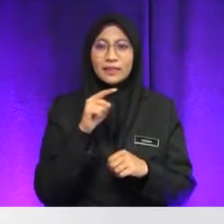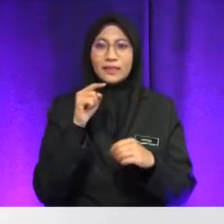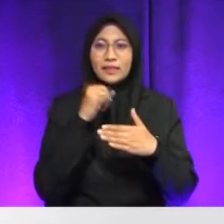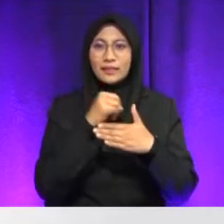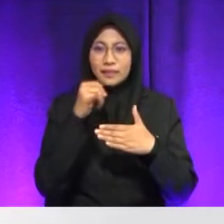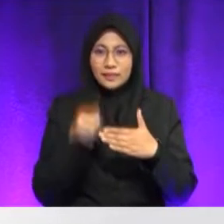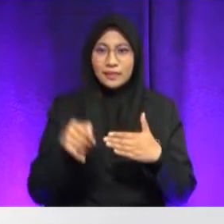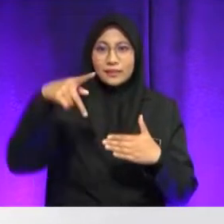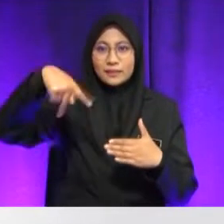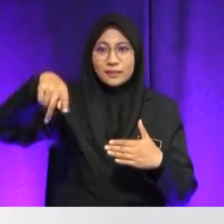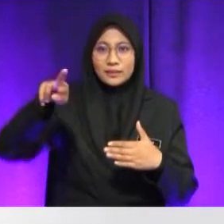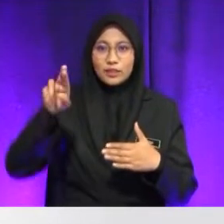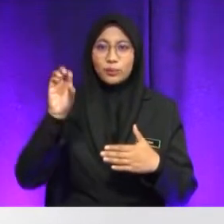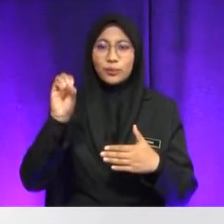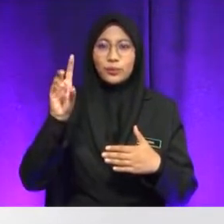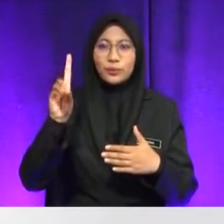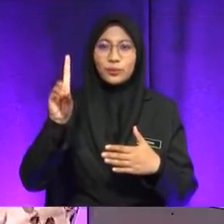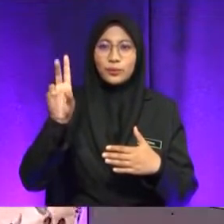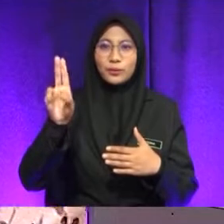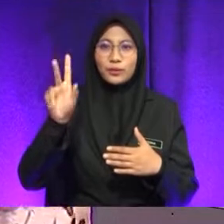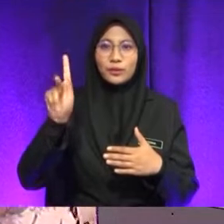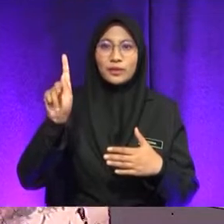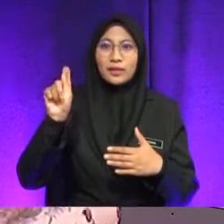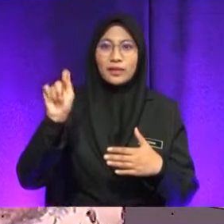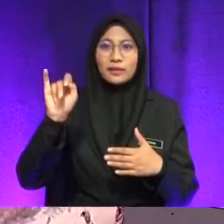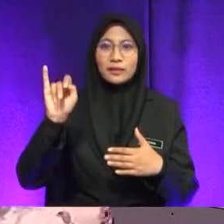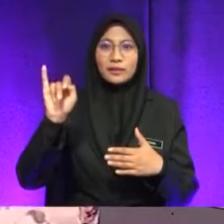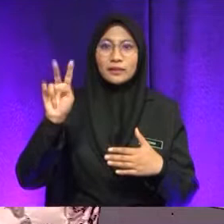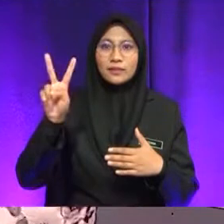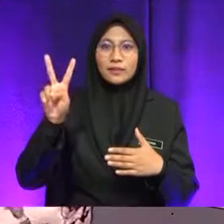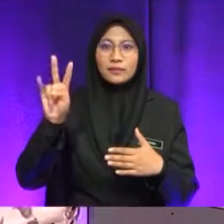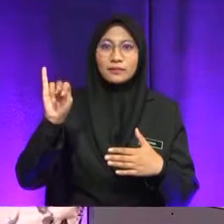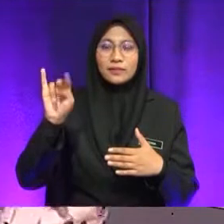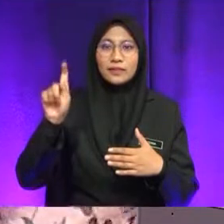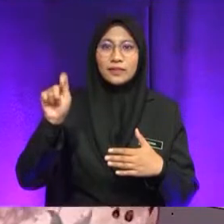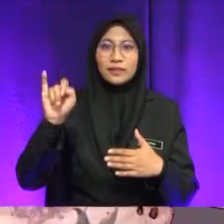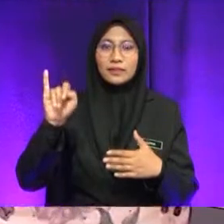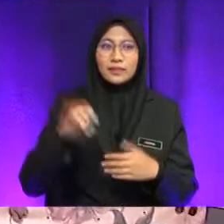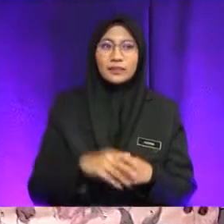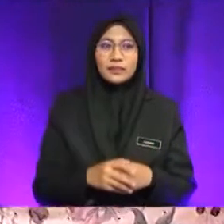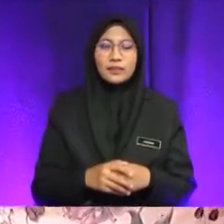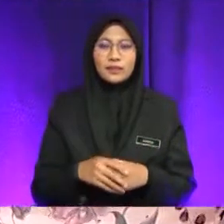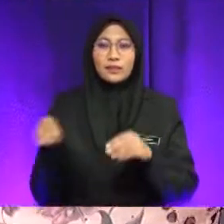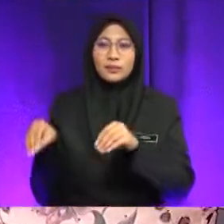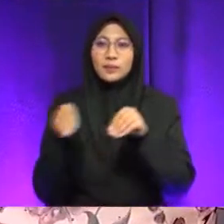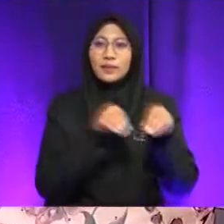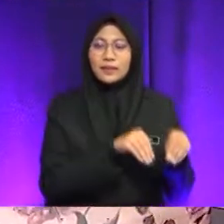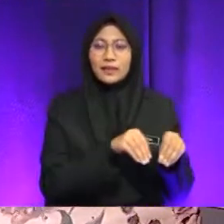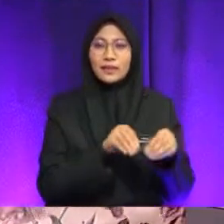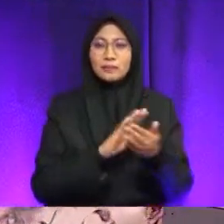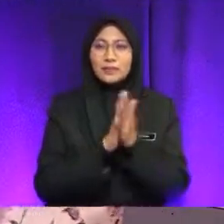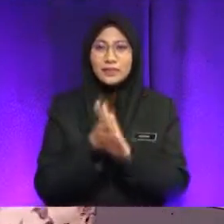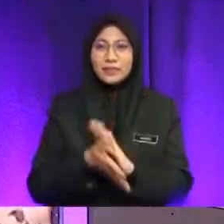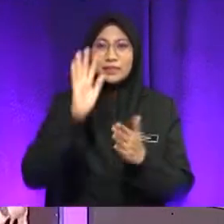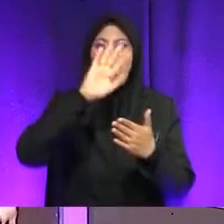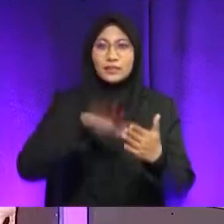baru betul kalau macet tadi dengan dalam bentuk mesinnya itu bukan lagi Ini bener-bener jadi kita transfer jadi satu jadwal baru dia akan